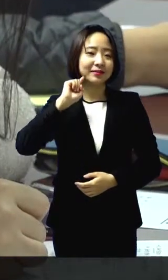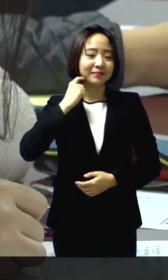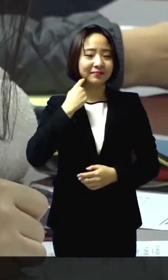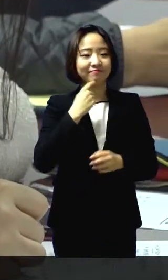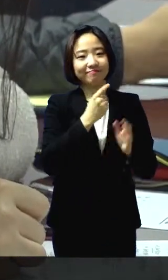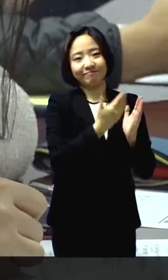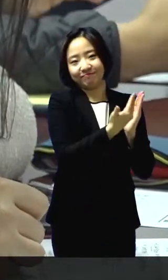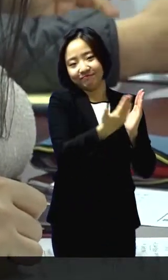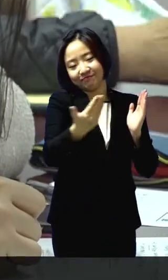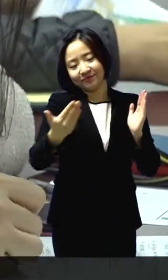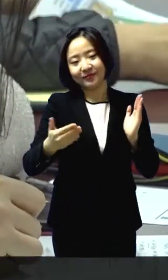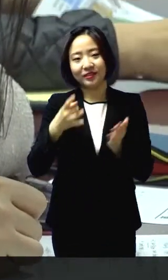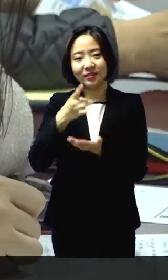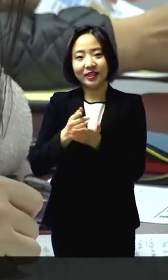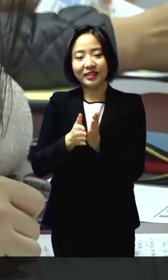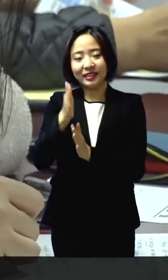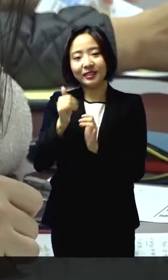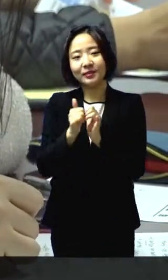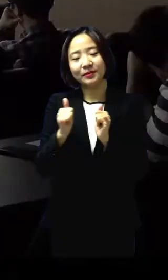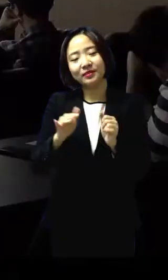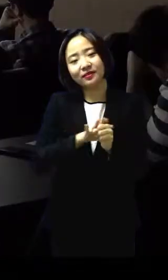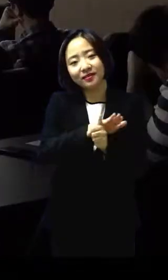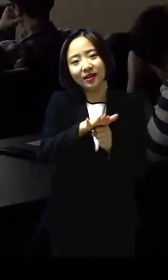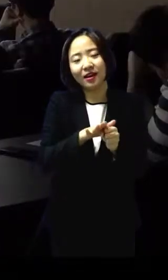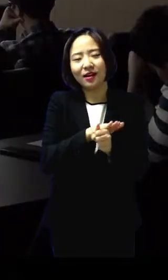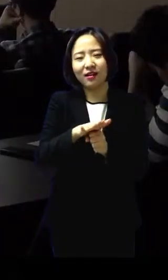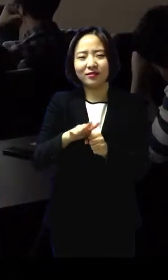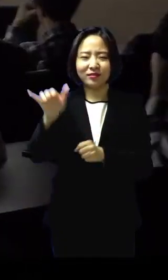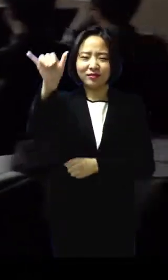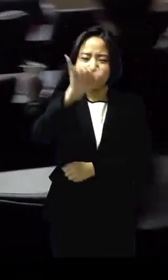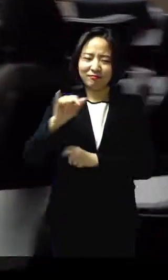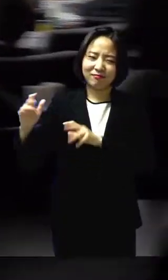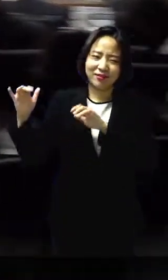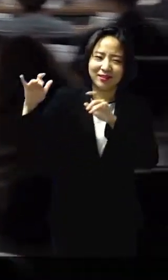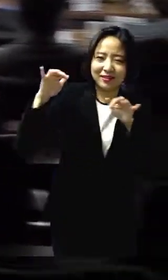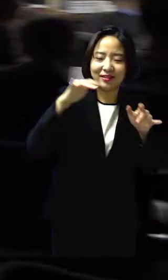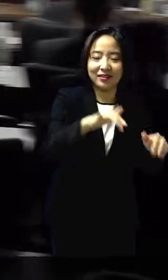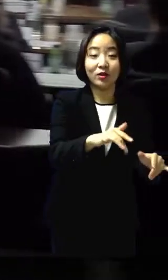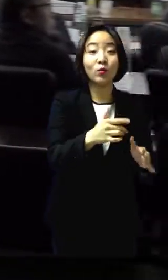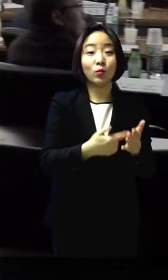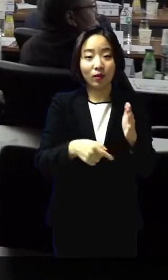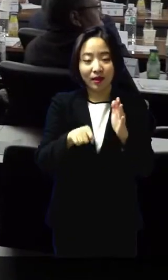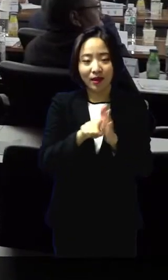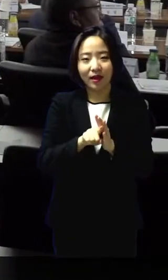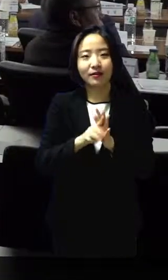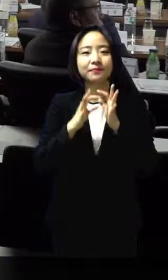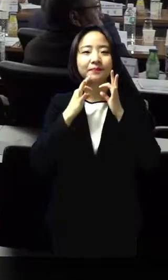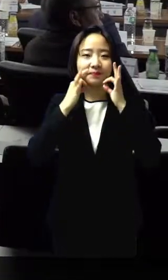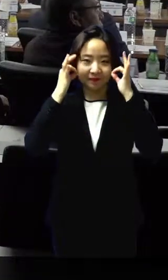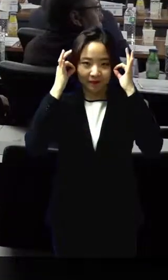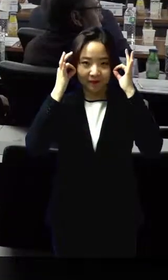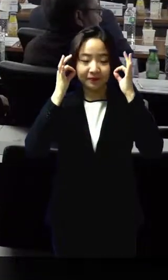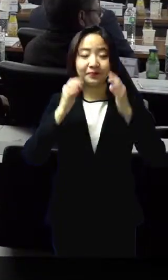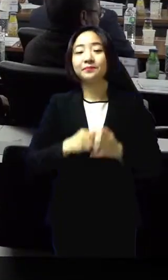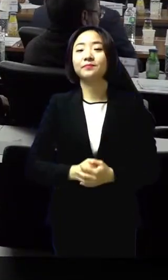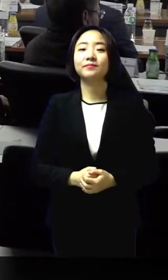천안 시민이 사랑하고 전 국민이 즐겨 찾는 천안의 대표 랜드마크로 거듭날 수 있도록 최선을 다하겠다고 밝혔습니다.